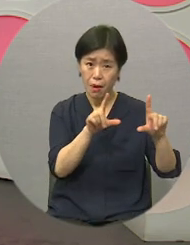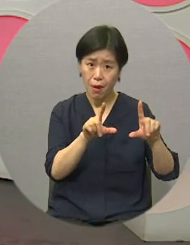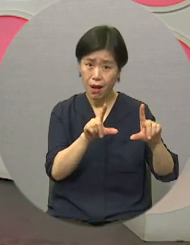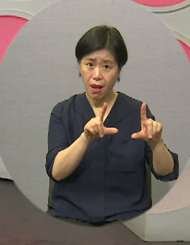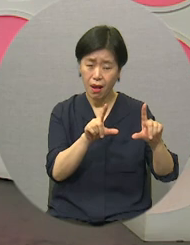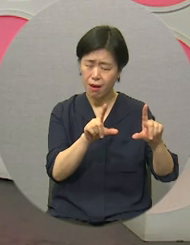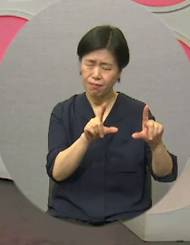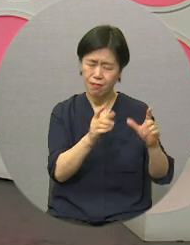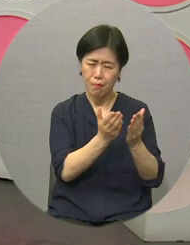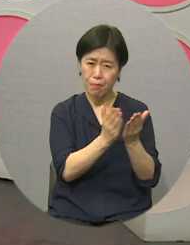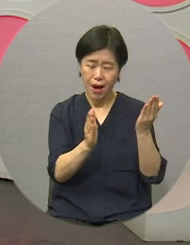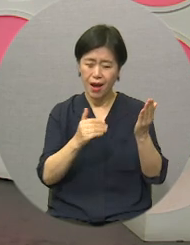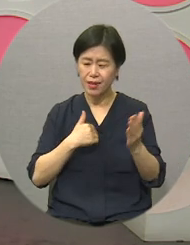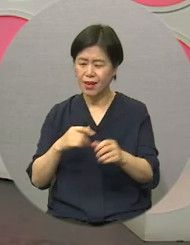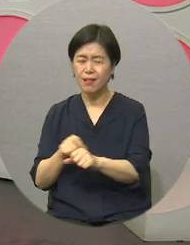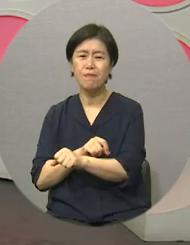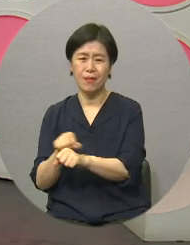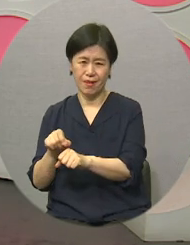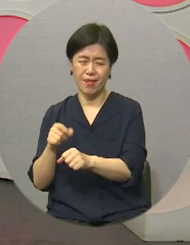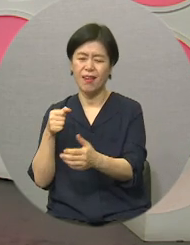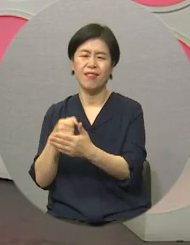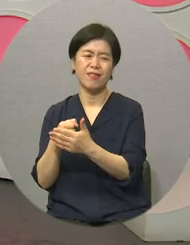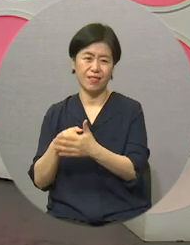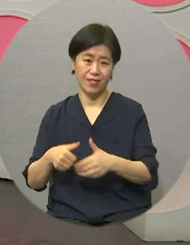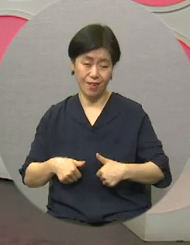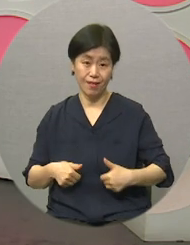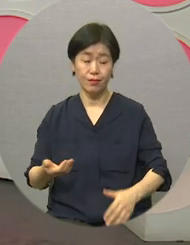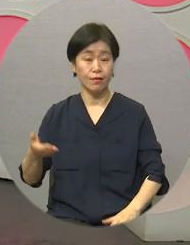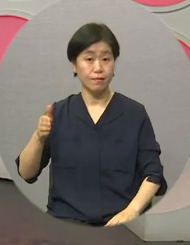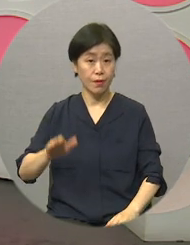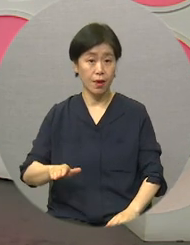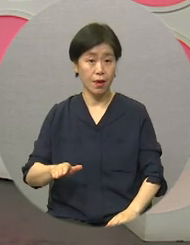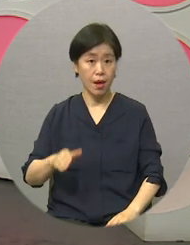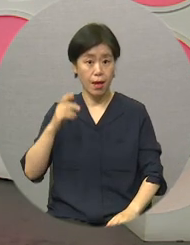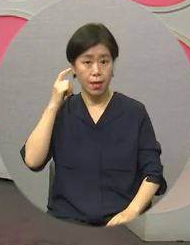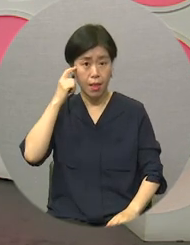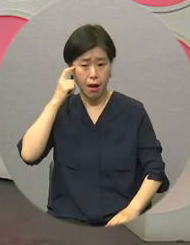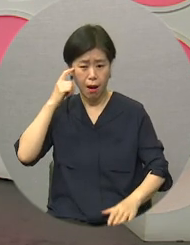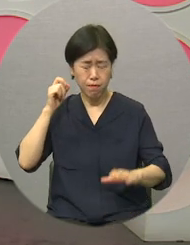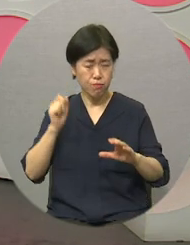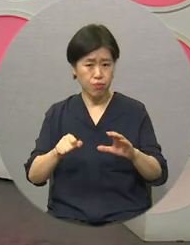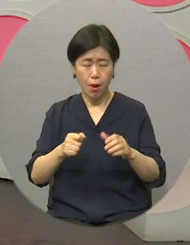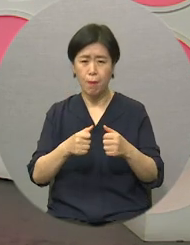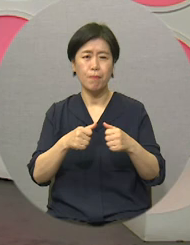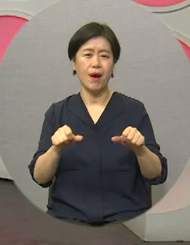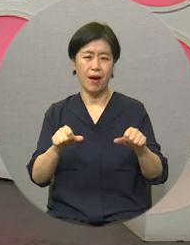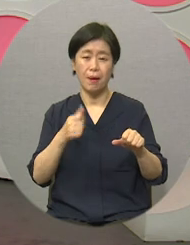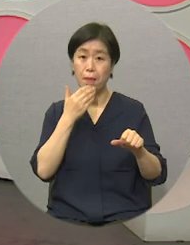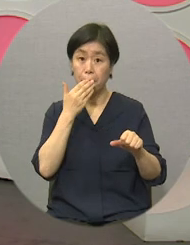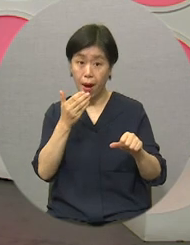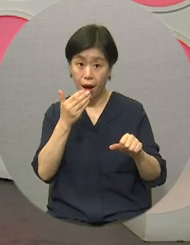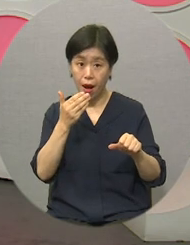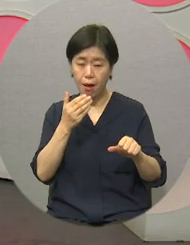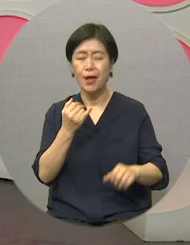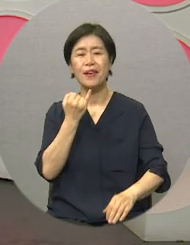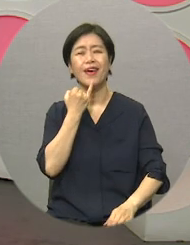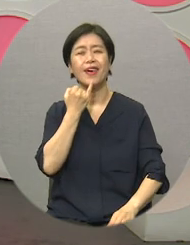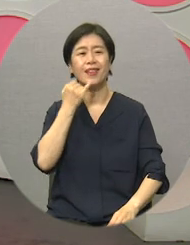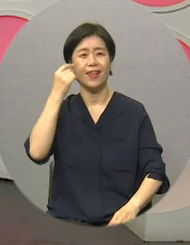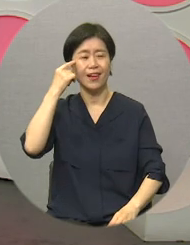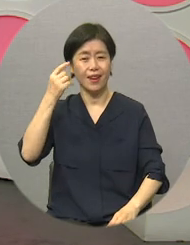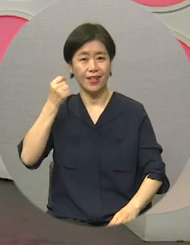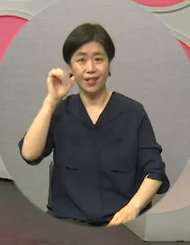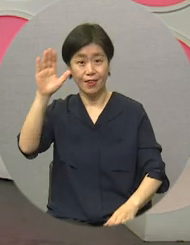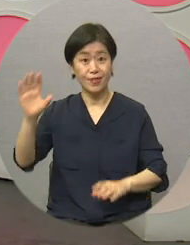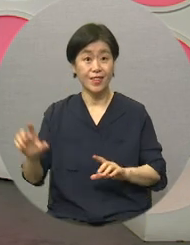수밖에 없을 것입니다 그래도 고정관념을 깨는 일이라며 스스로를 위로하며 앞으로 잘 살아갈